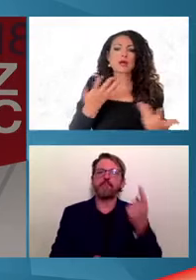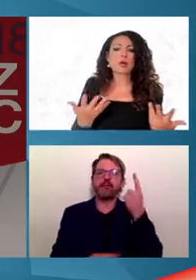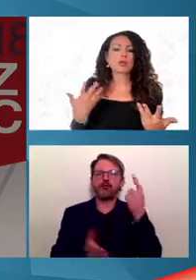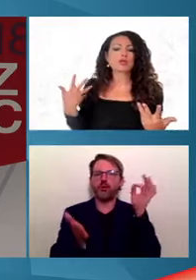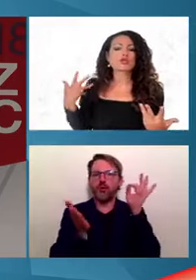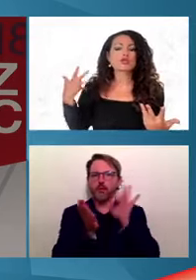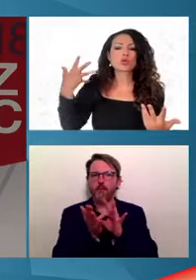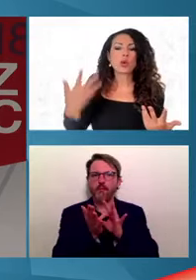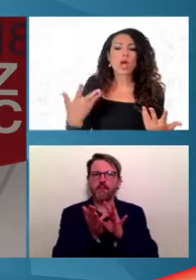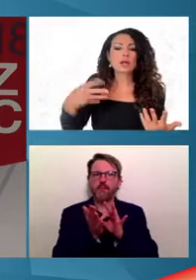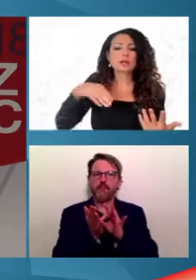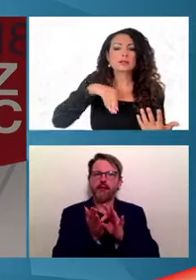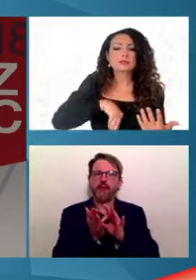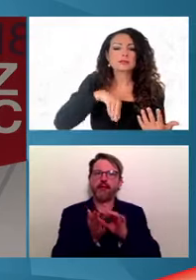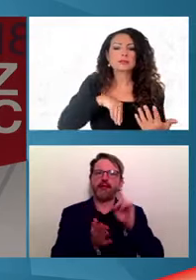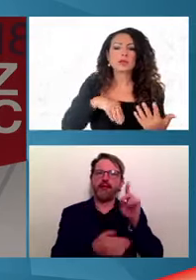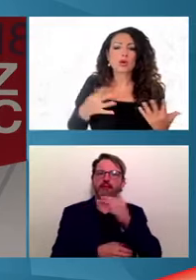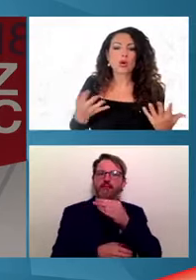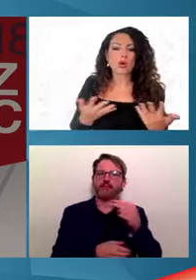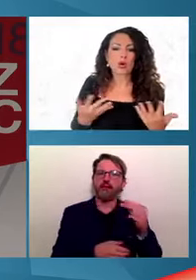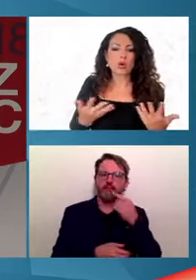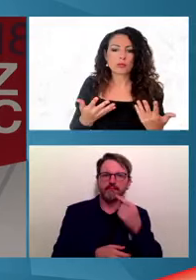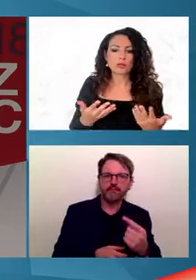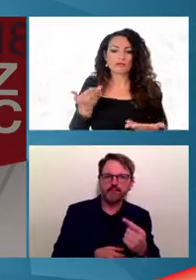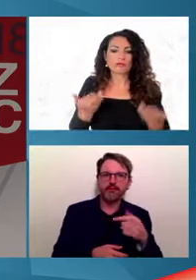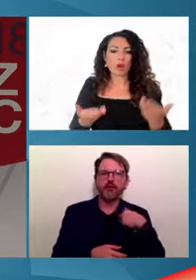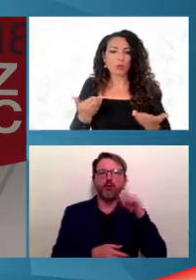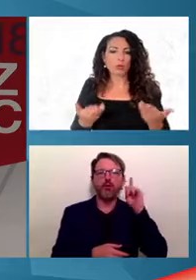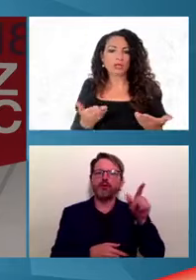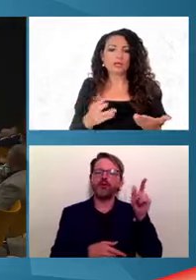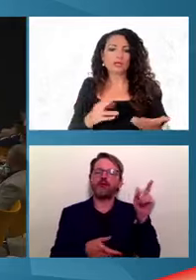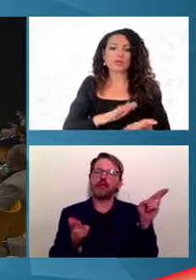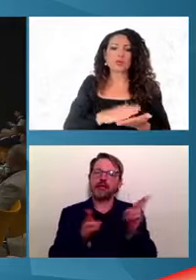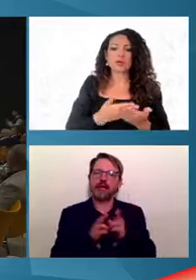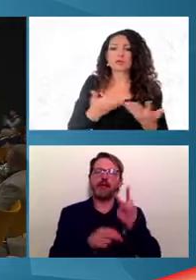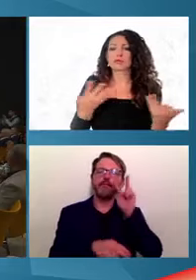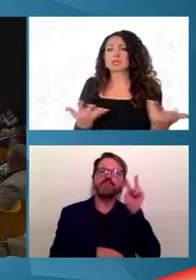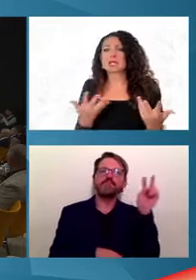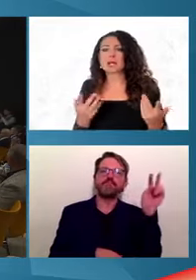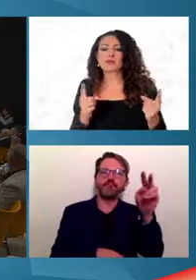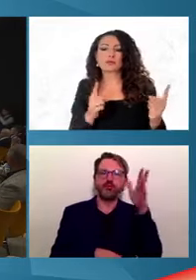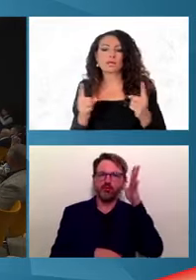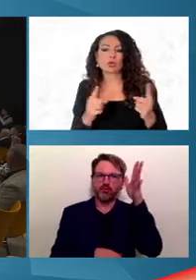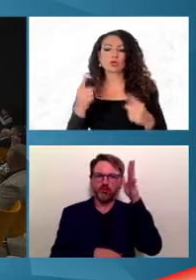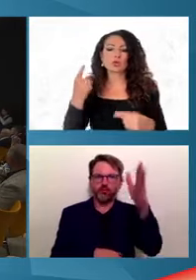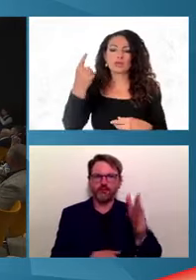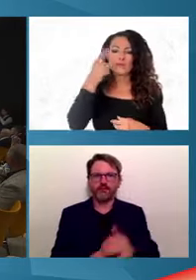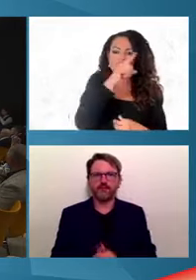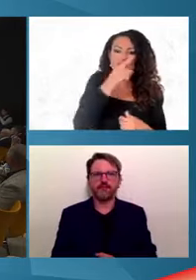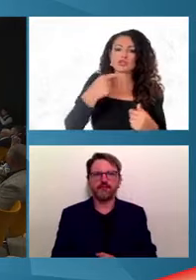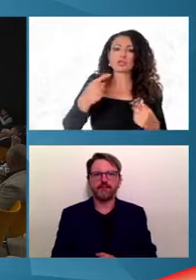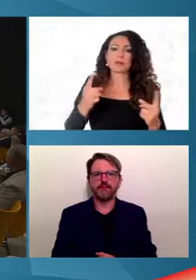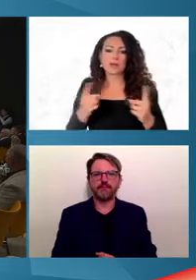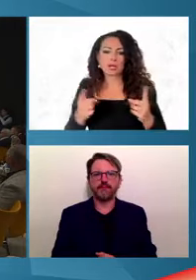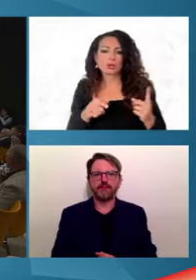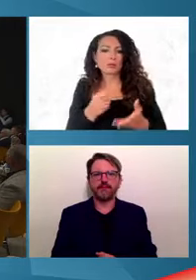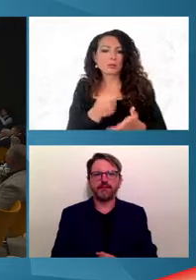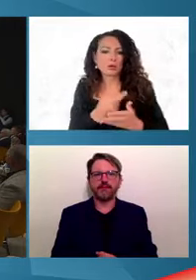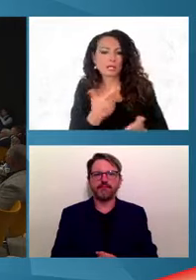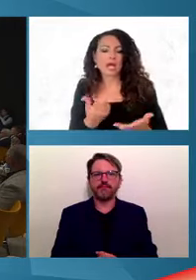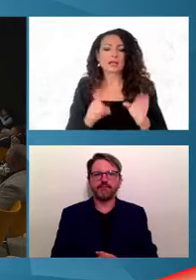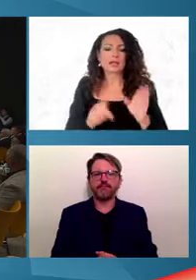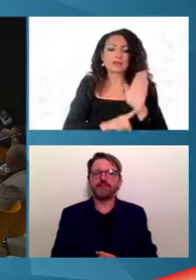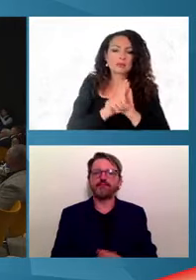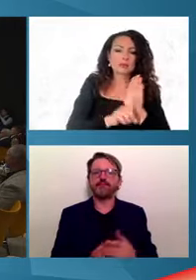benennen und auch einen Blick in die Zukunft richten. Die zentralen Botschaften werden wir während